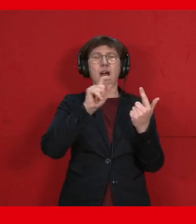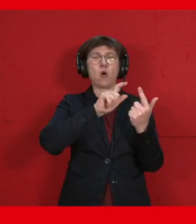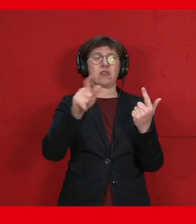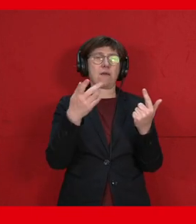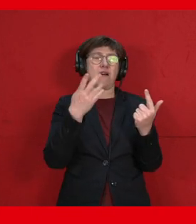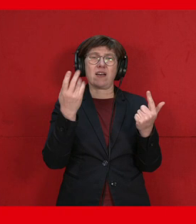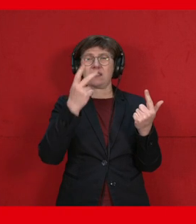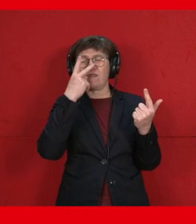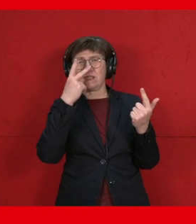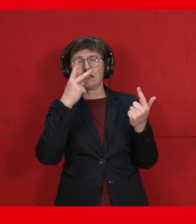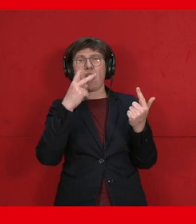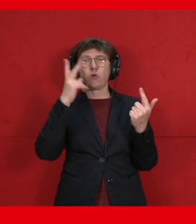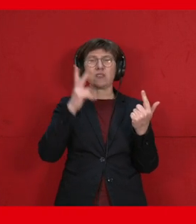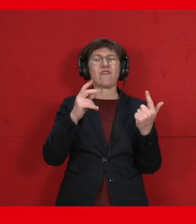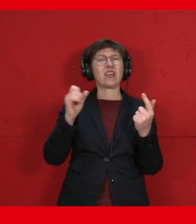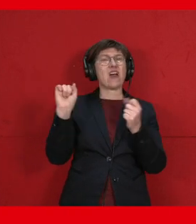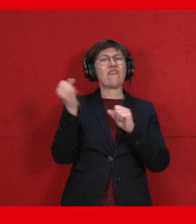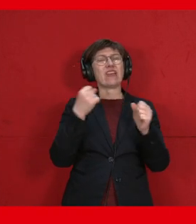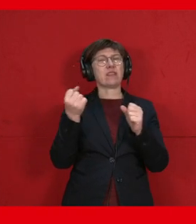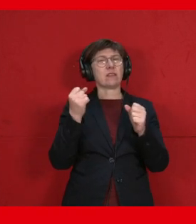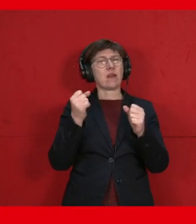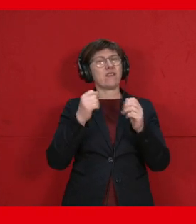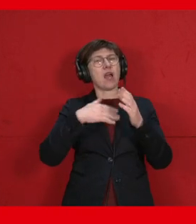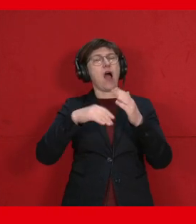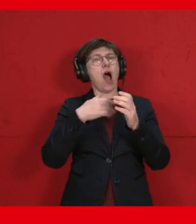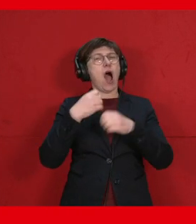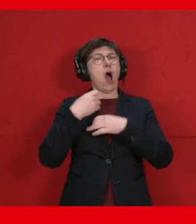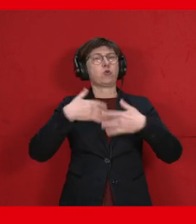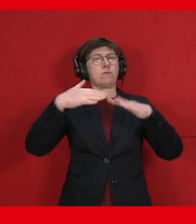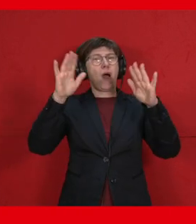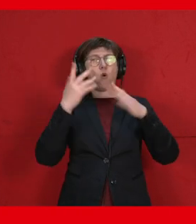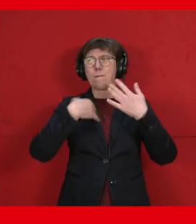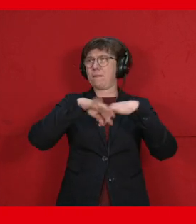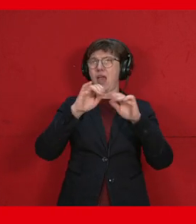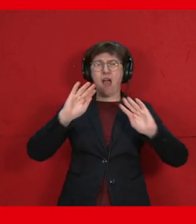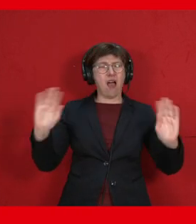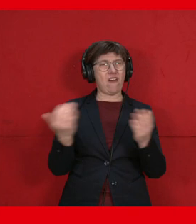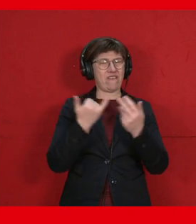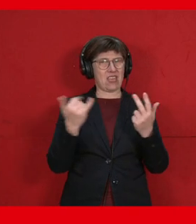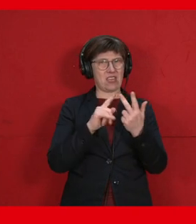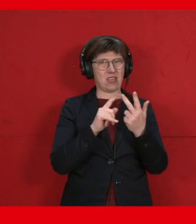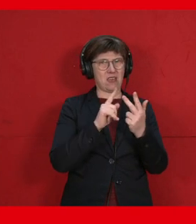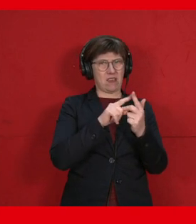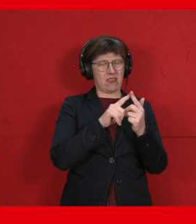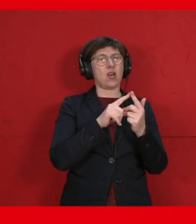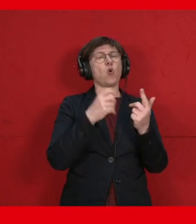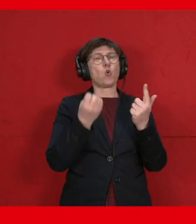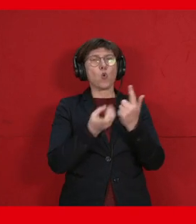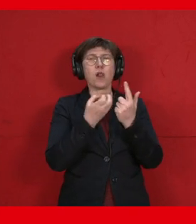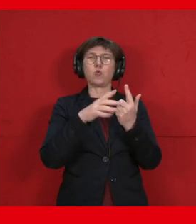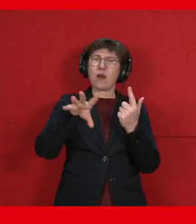auf die Frage, wie kriegen wir dann auch beim Windausbau wieder mehr Speed rein. Mit einer